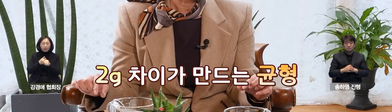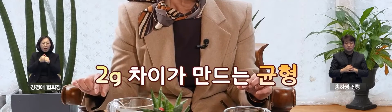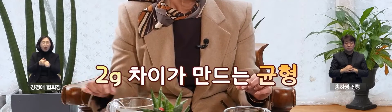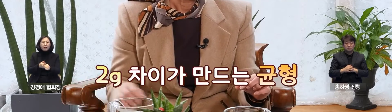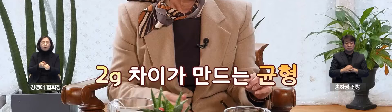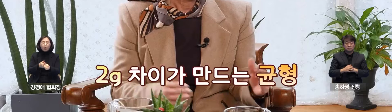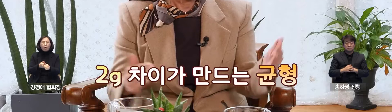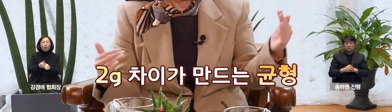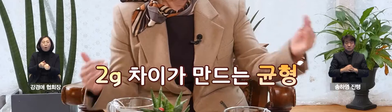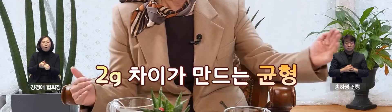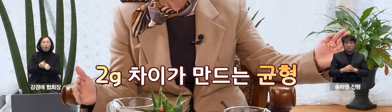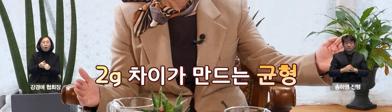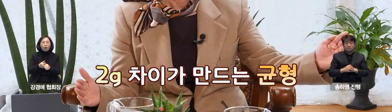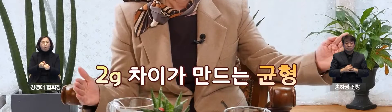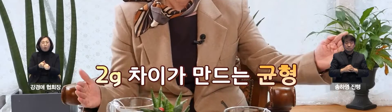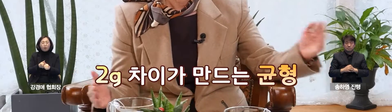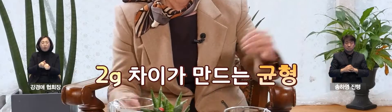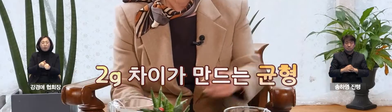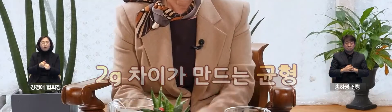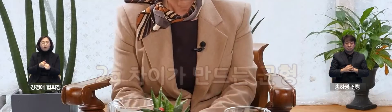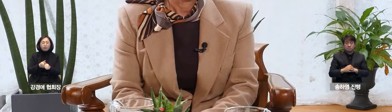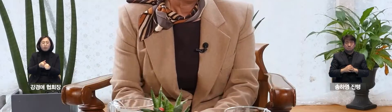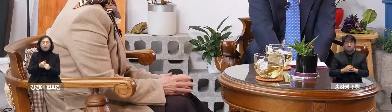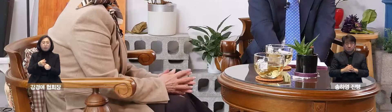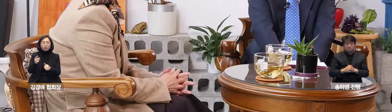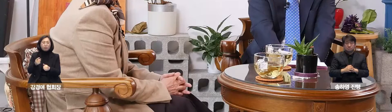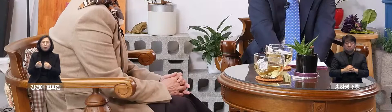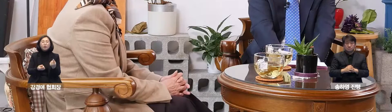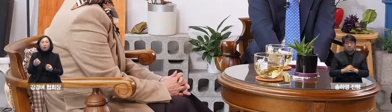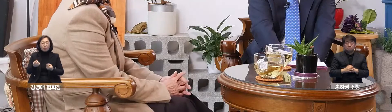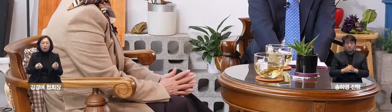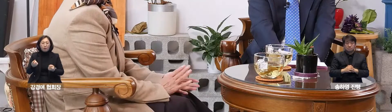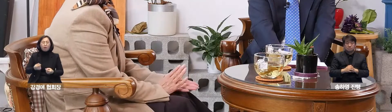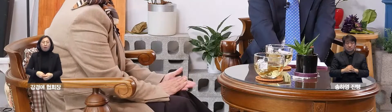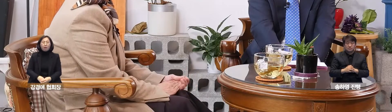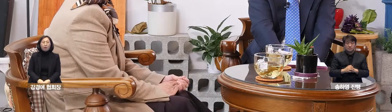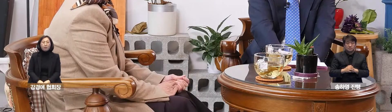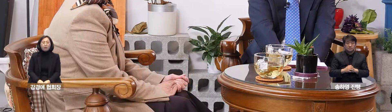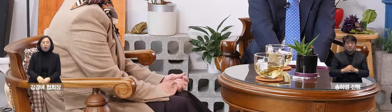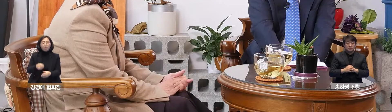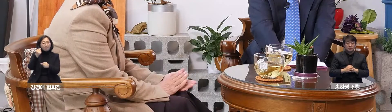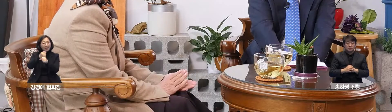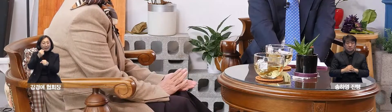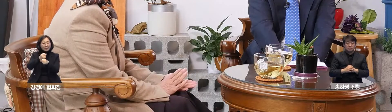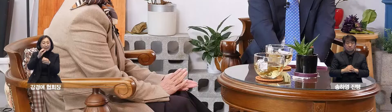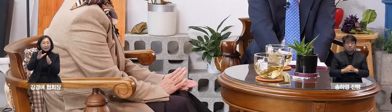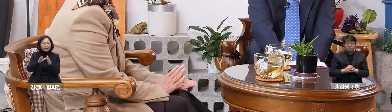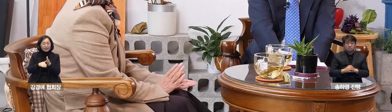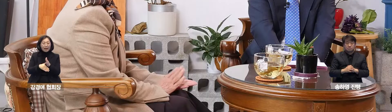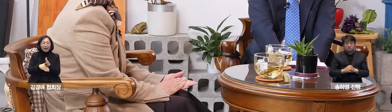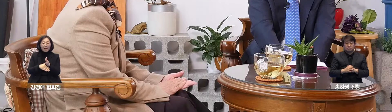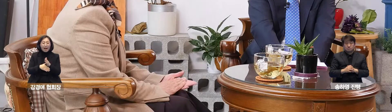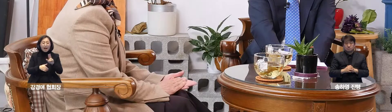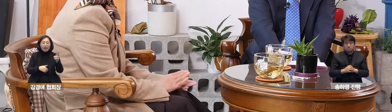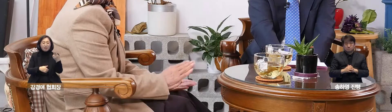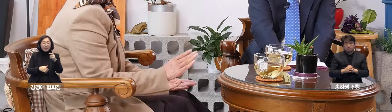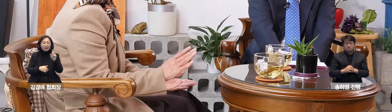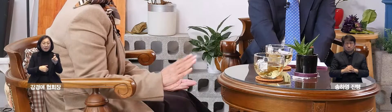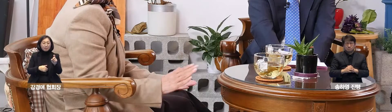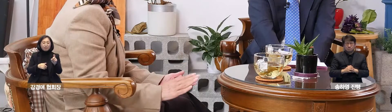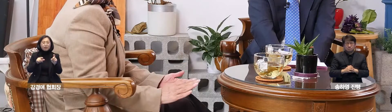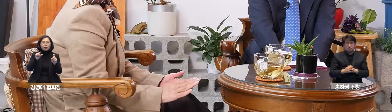예. 이렇게 낄잖아요. 그러다 보니까. 그래요. 그런데 만들 때부터 210g